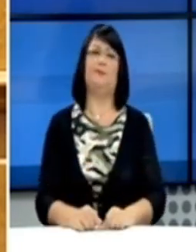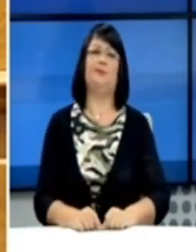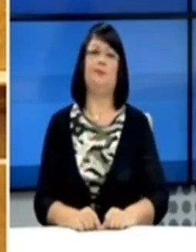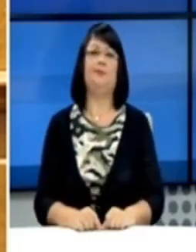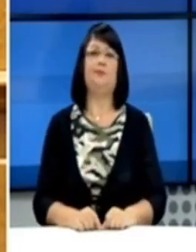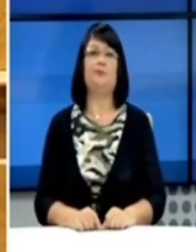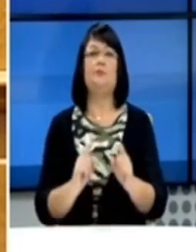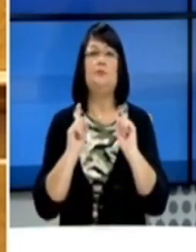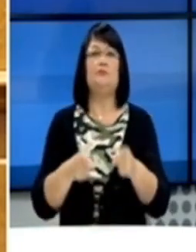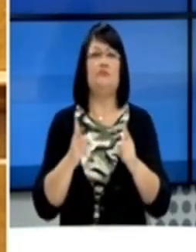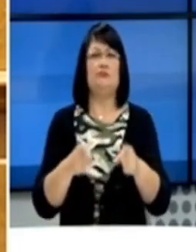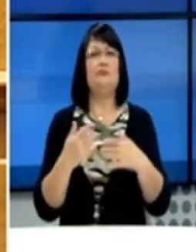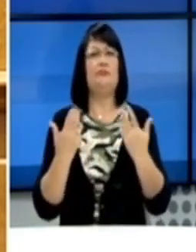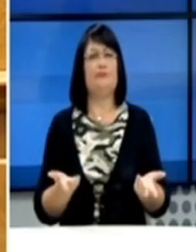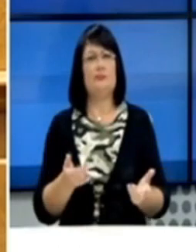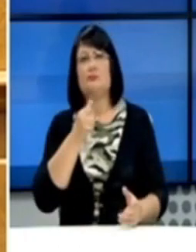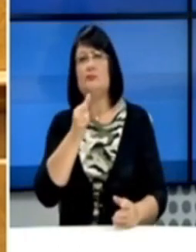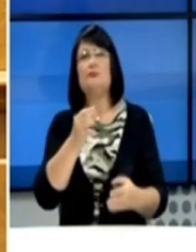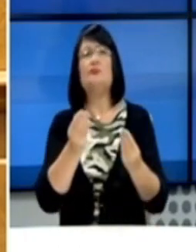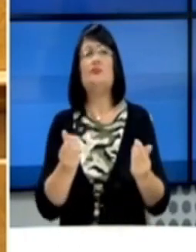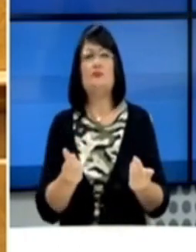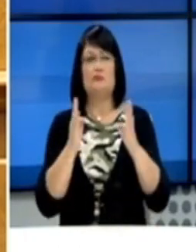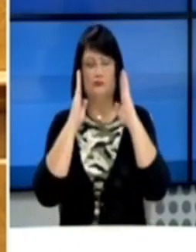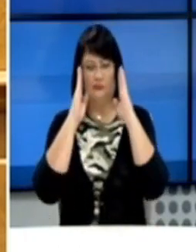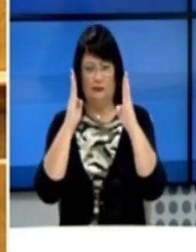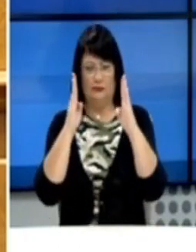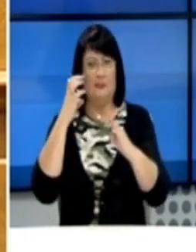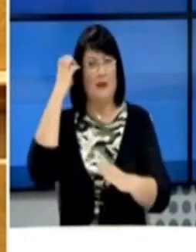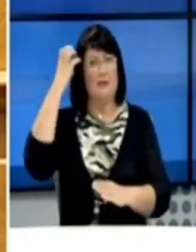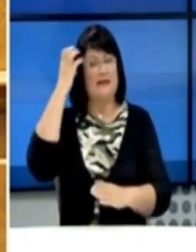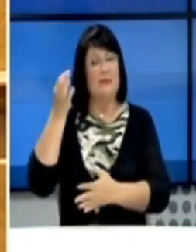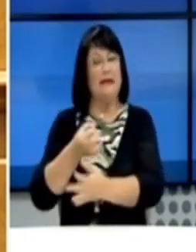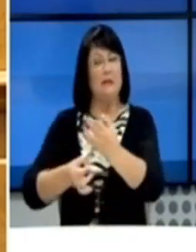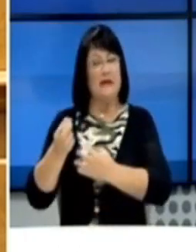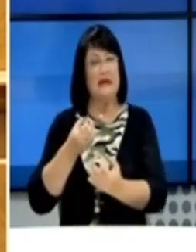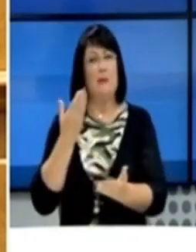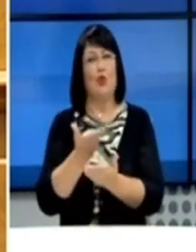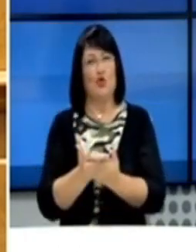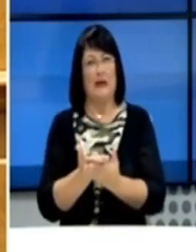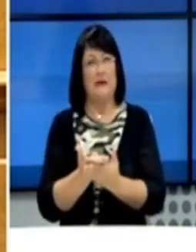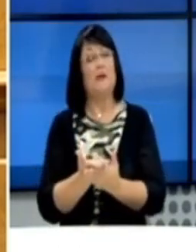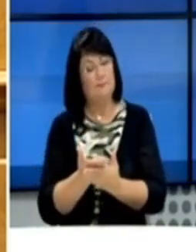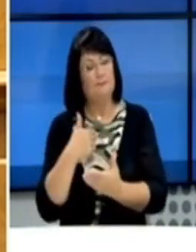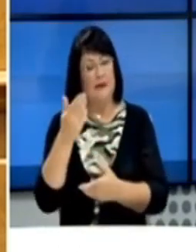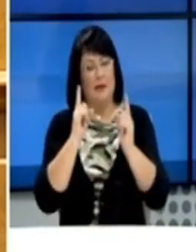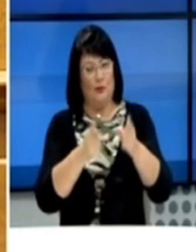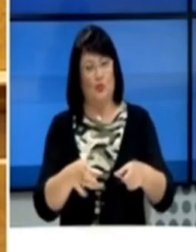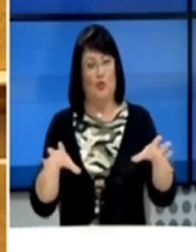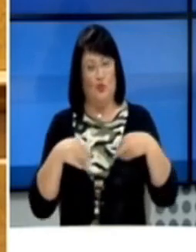οποίες παίρνονται πάντα με γνώμονα τα πορίσματα της επιστήμης, αλλά και με μια